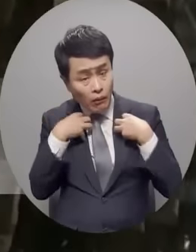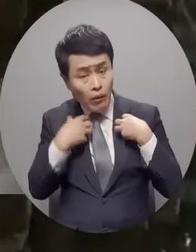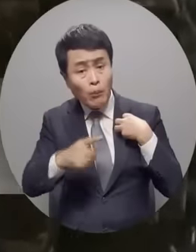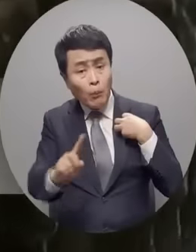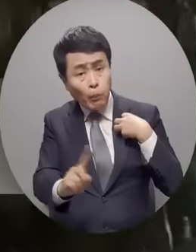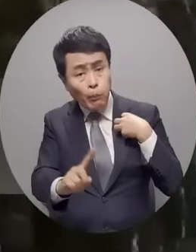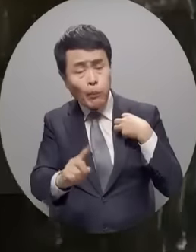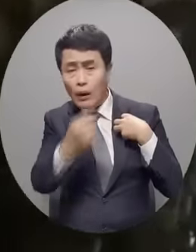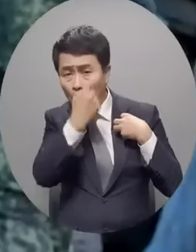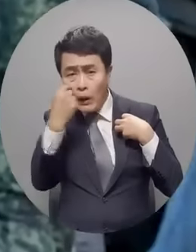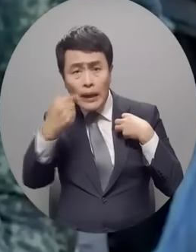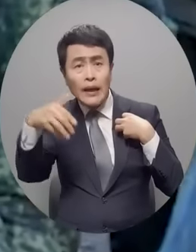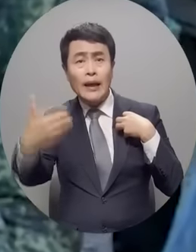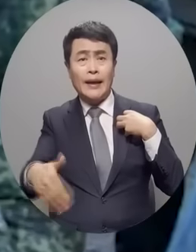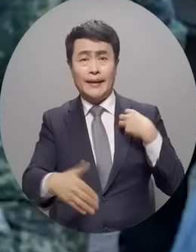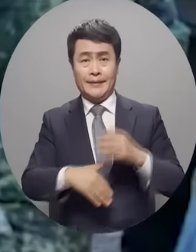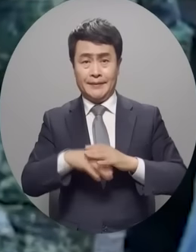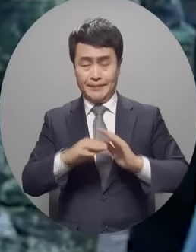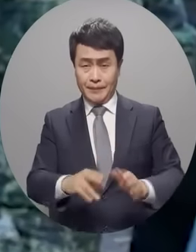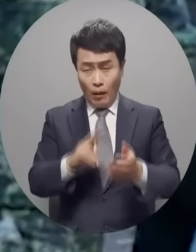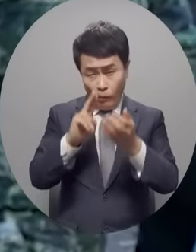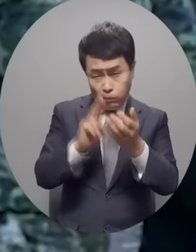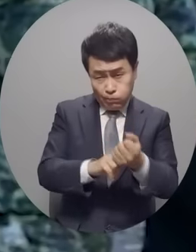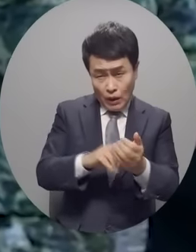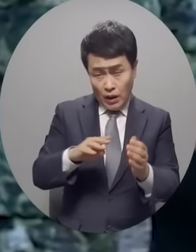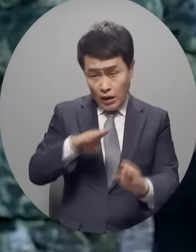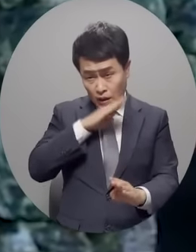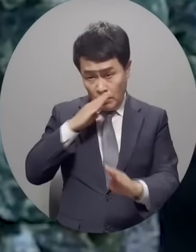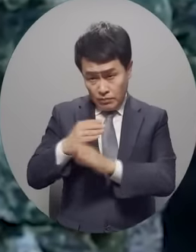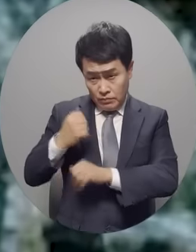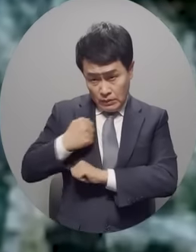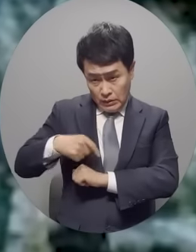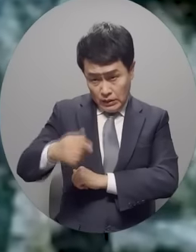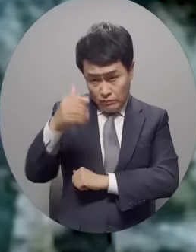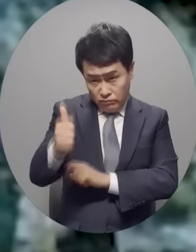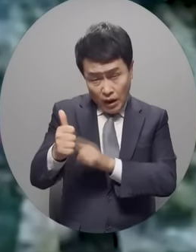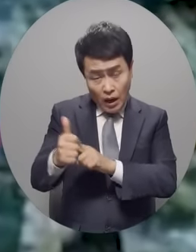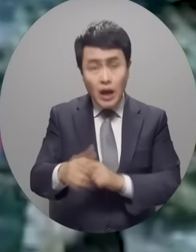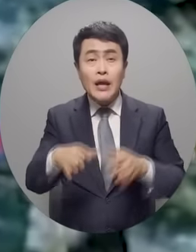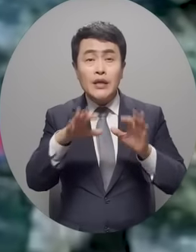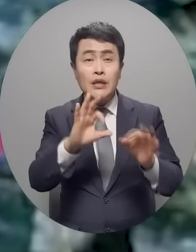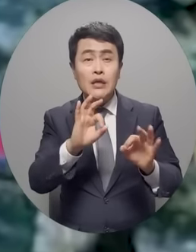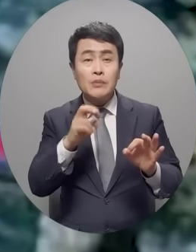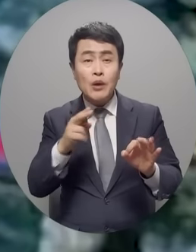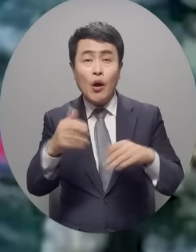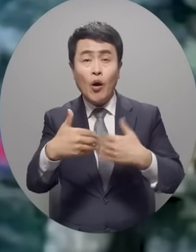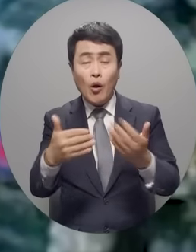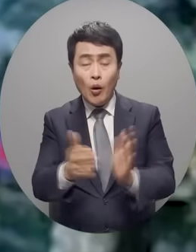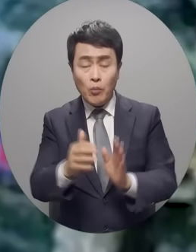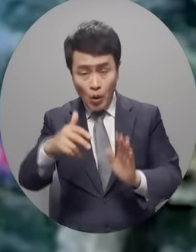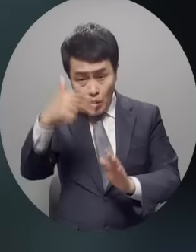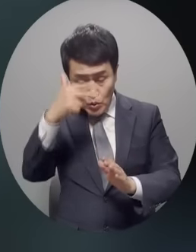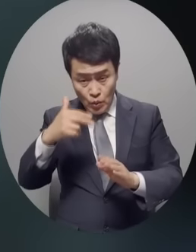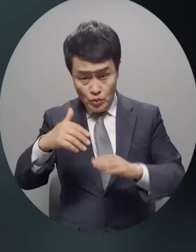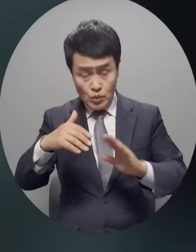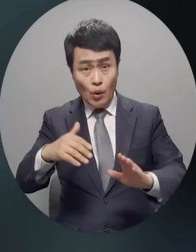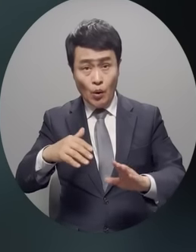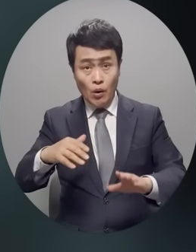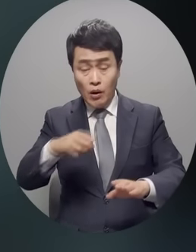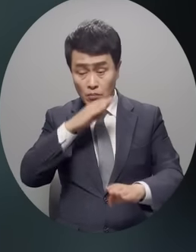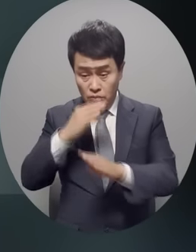확인되지 않았습니다. 베일에 쌓인 북한군의 총 책임자가 김영복, 조선인민군 총참모부